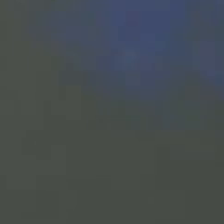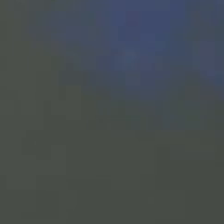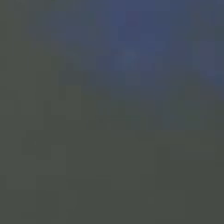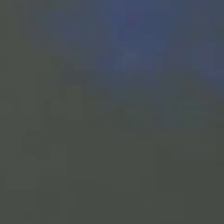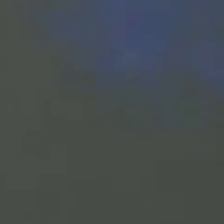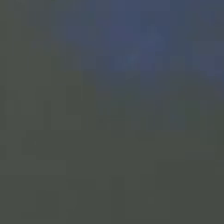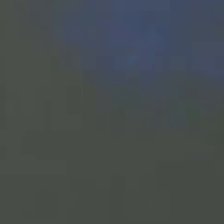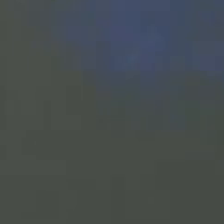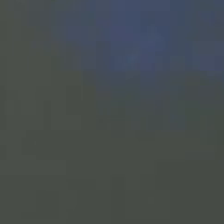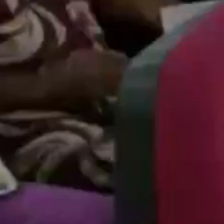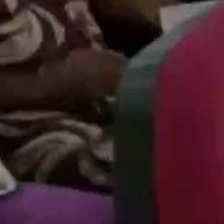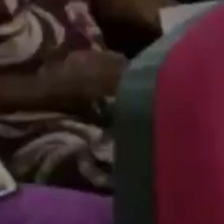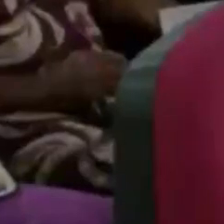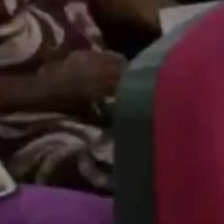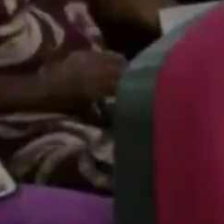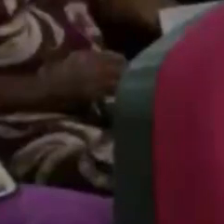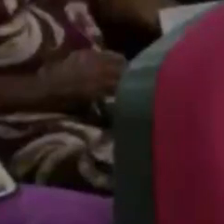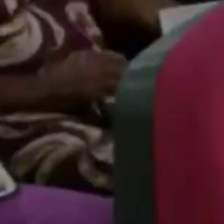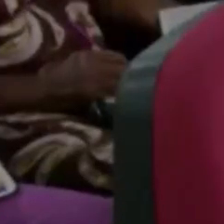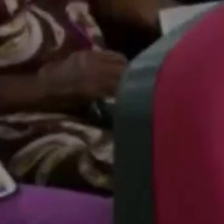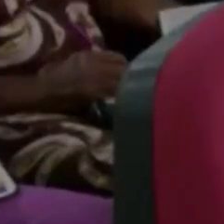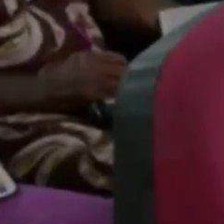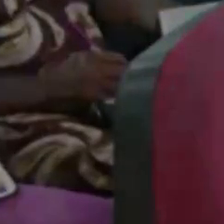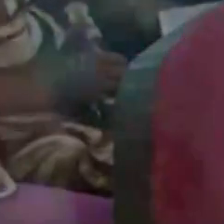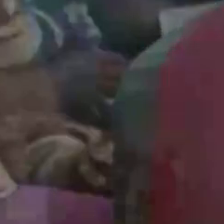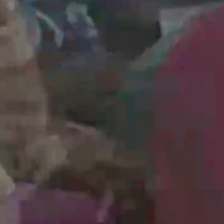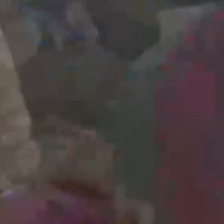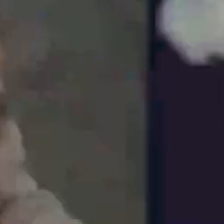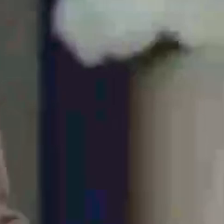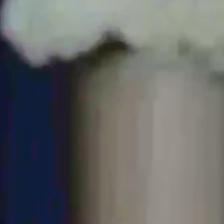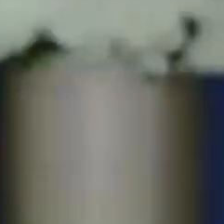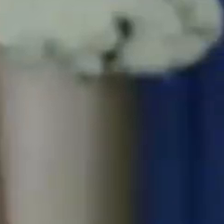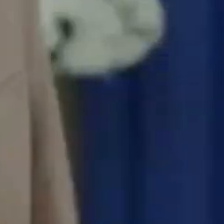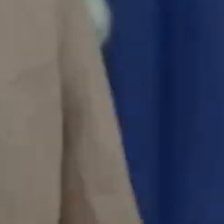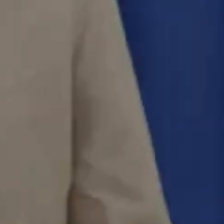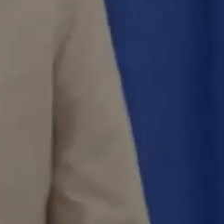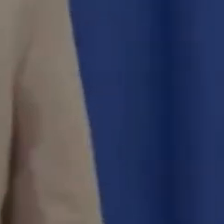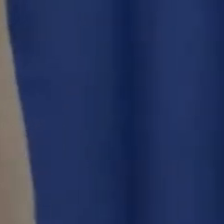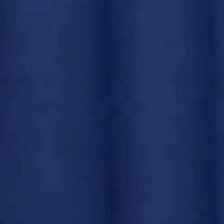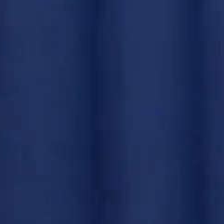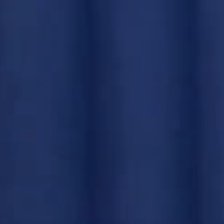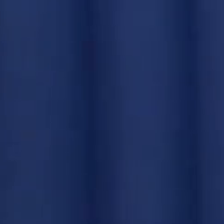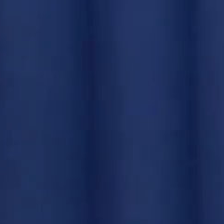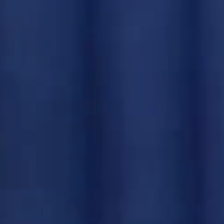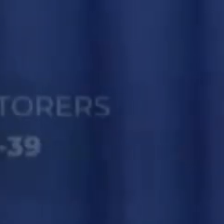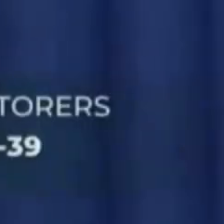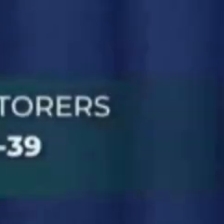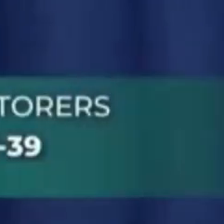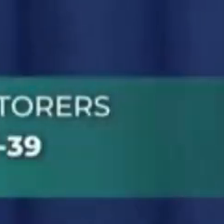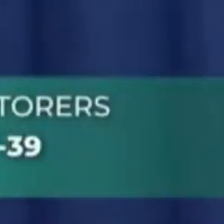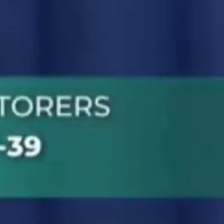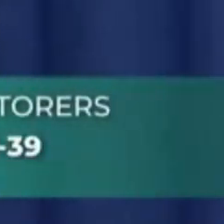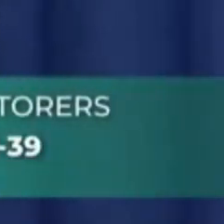ta conversion ne va pas disparaître au nom de Jésus. Verset 12. Aidez, les